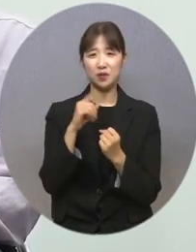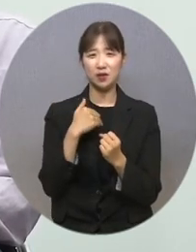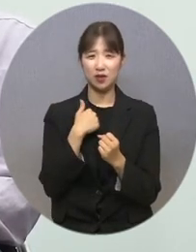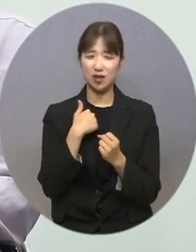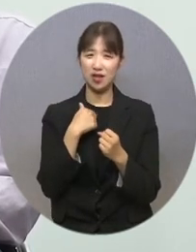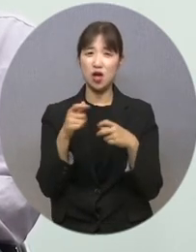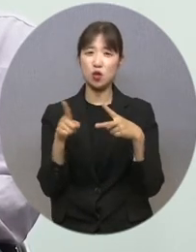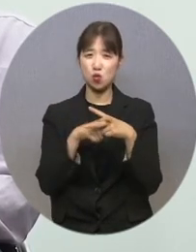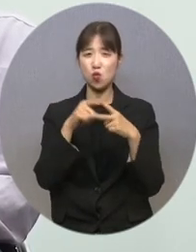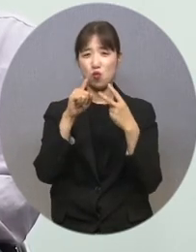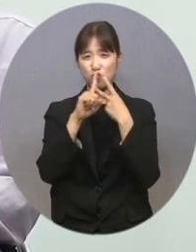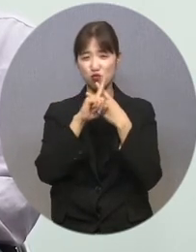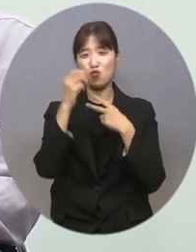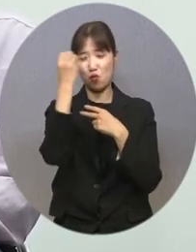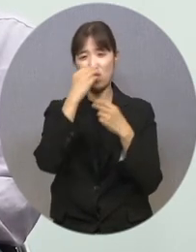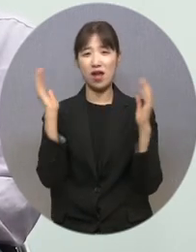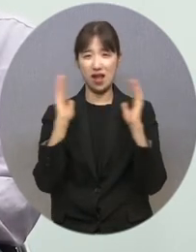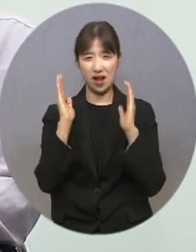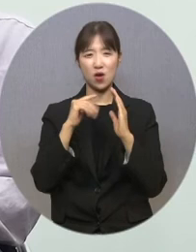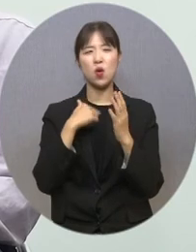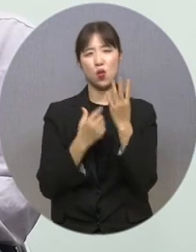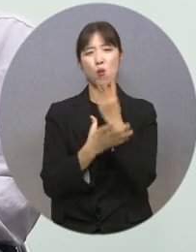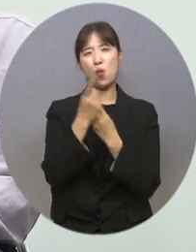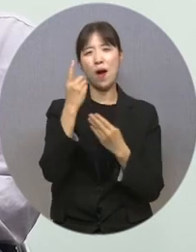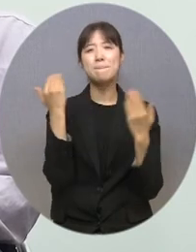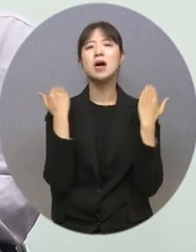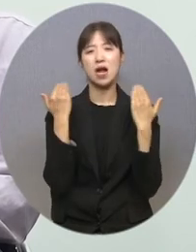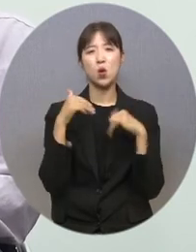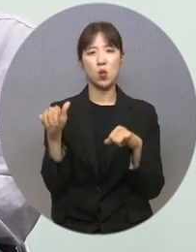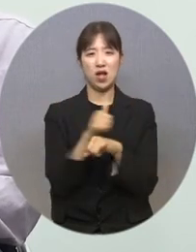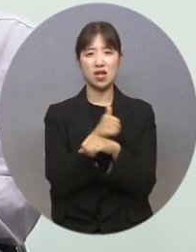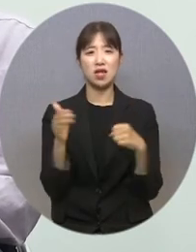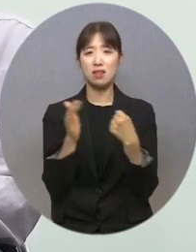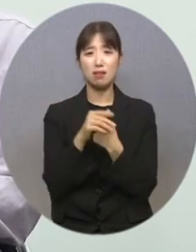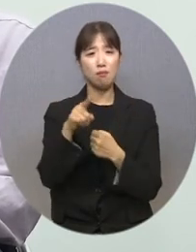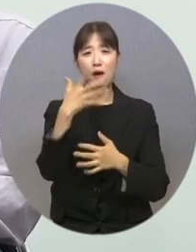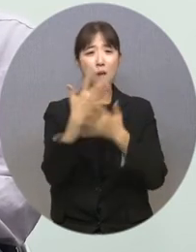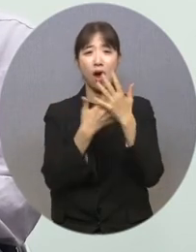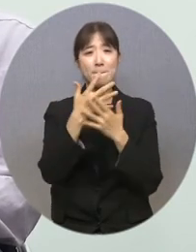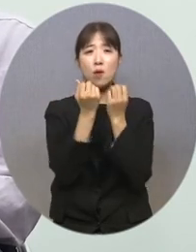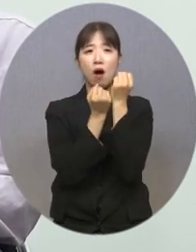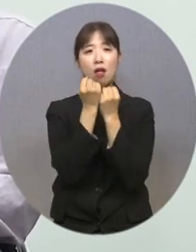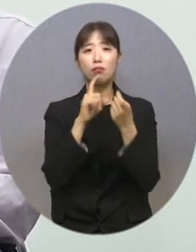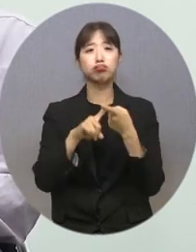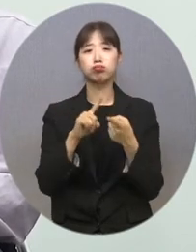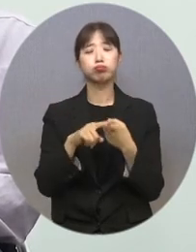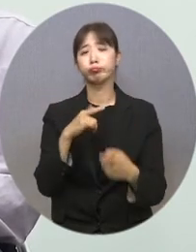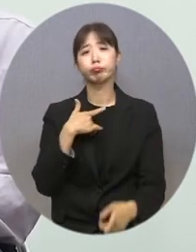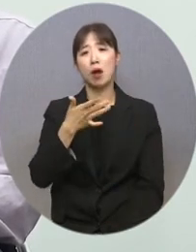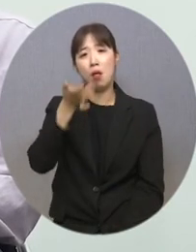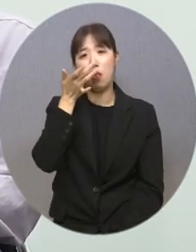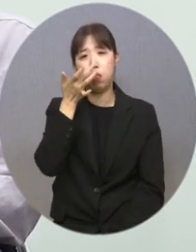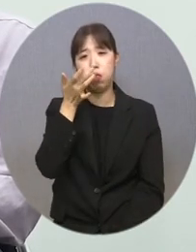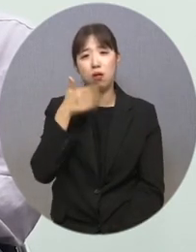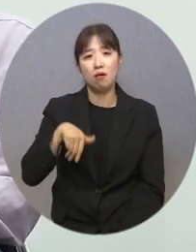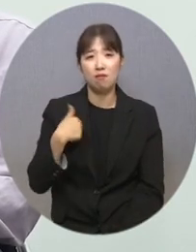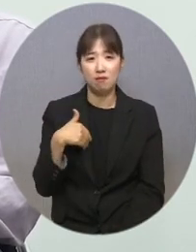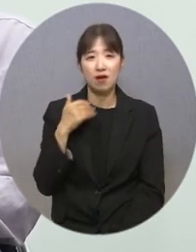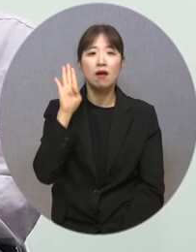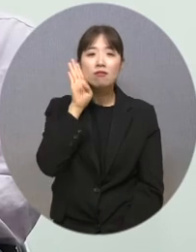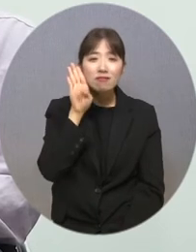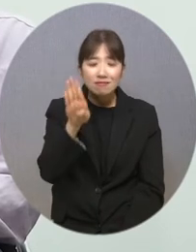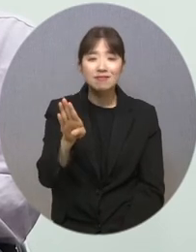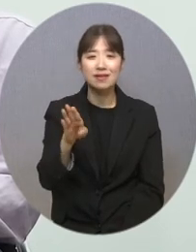초중고 다급 적 나의 주 봇 학교 통합 학교를 다녀서 아예 화면에서 제 책을 접하지 못해 썼어요 예 어 그러다가